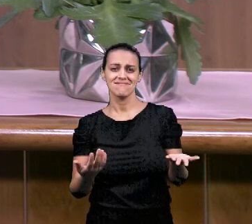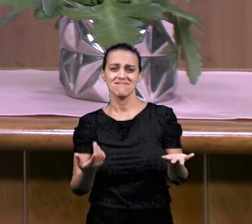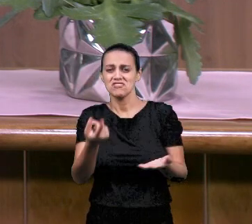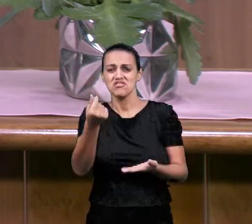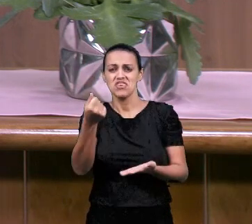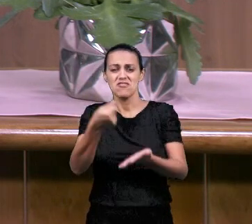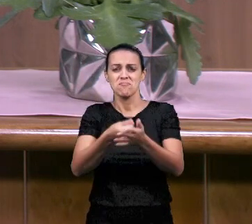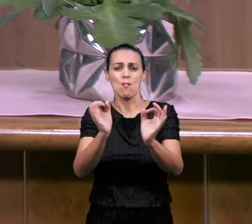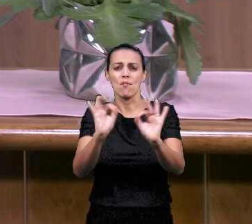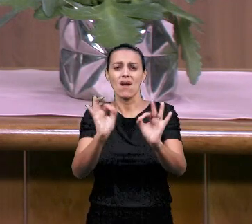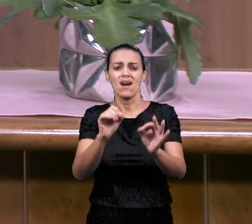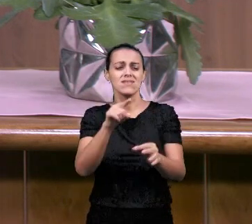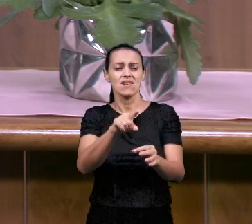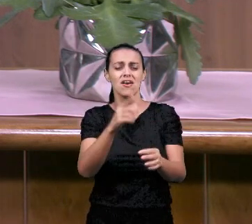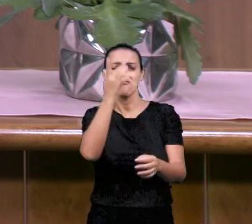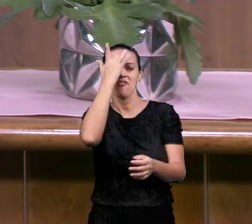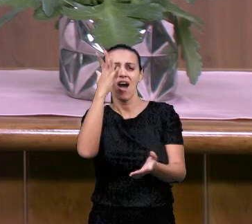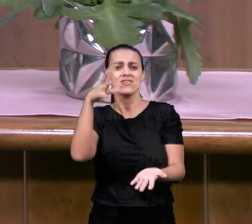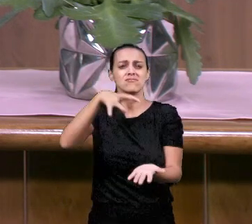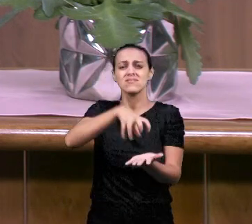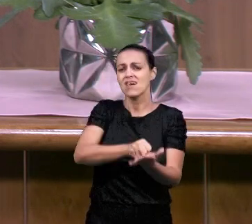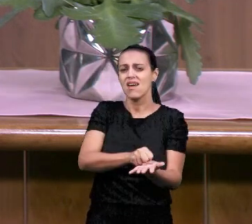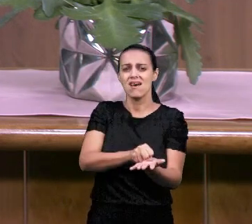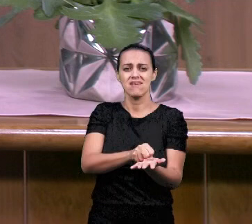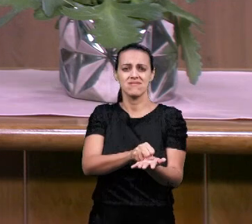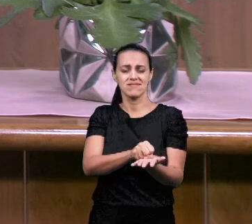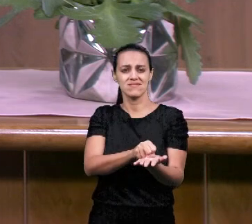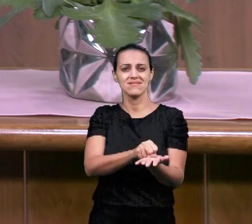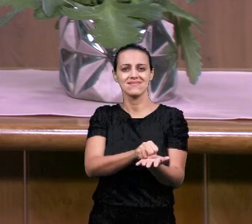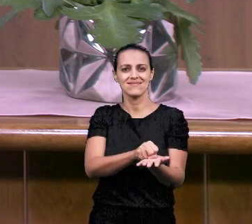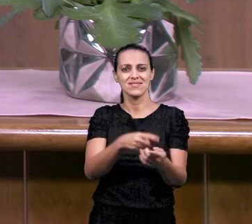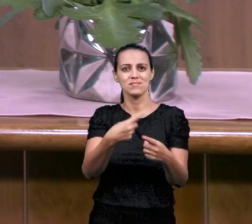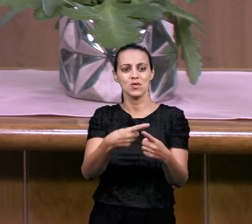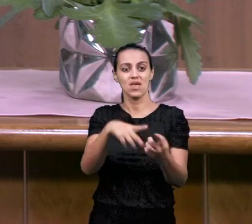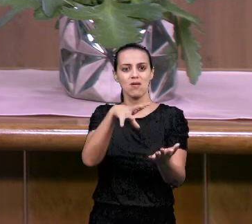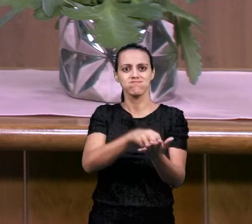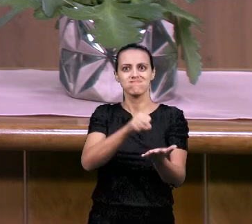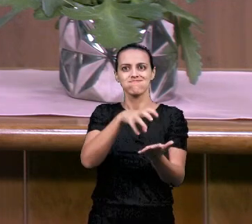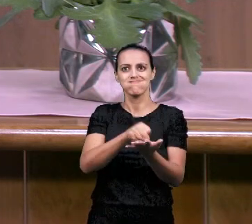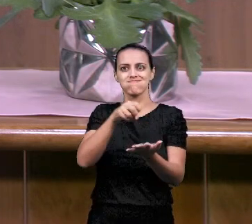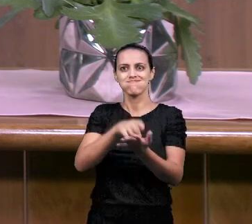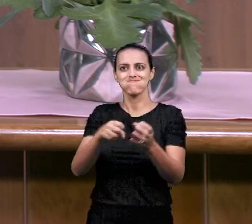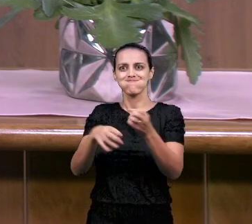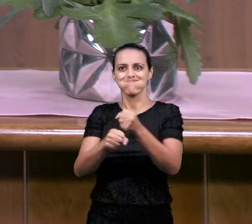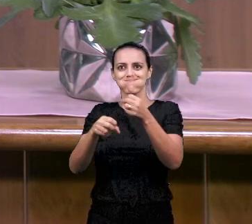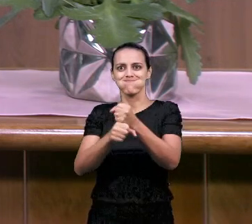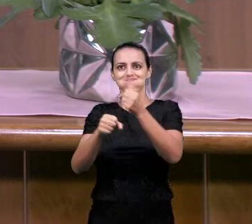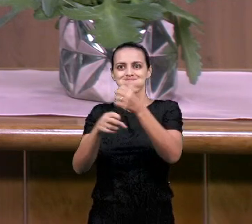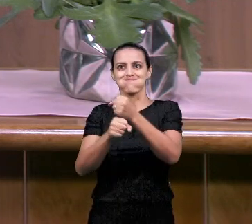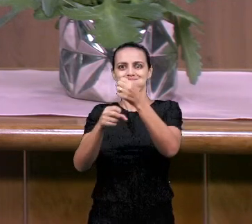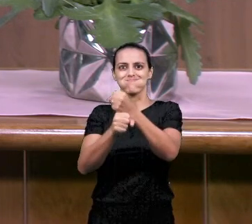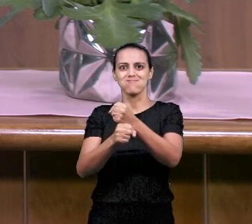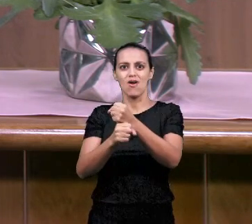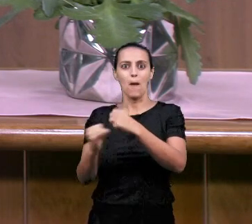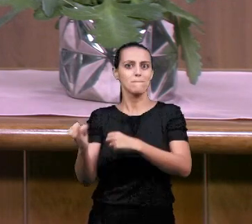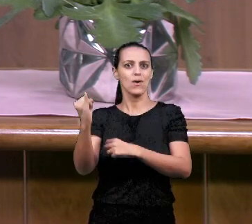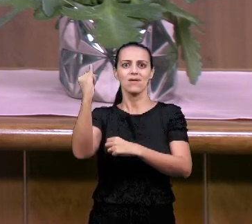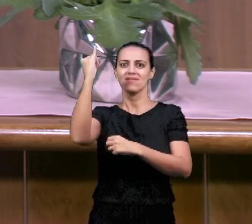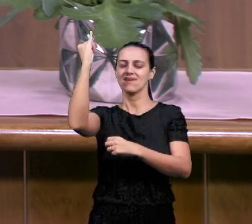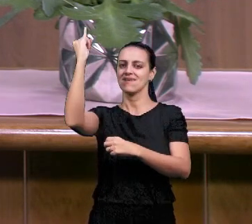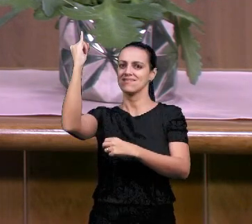vous inscrivez, quand elle s'inscrit, notre canal, elle gagne de l'importance. Vous voyez, notre objectif